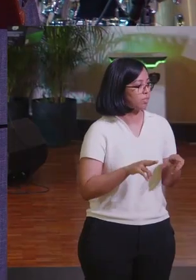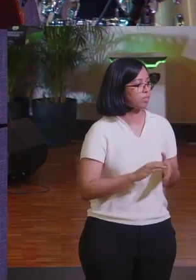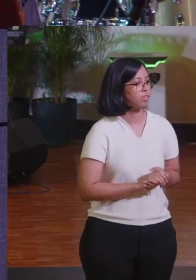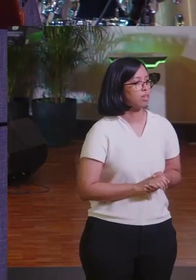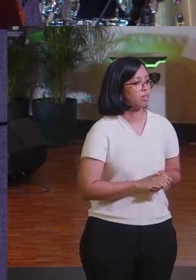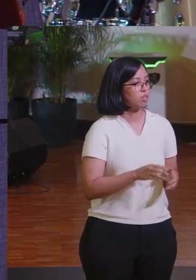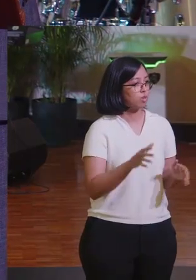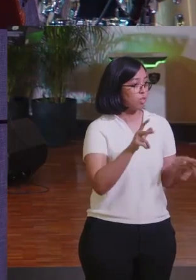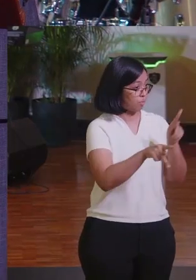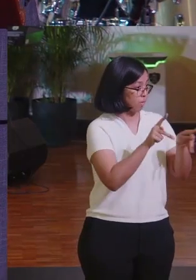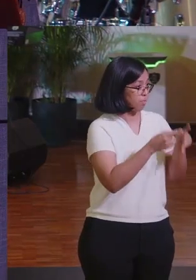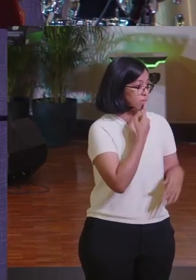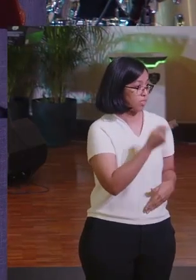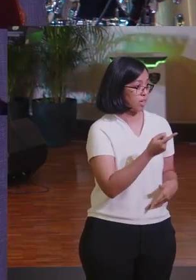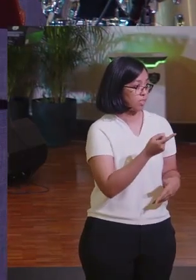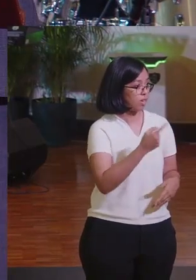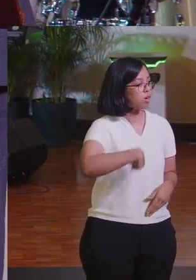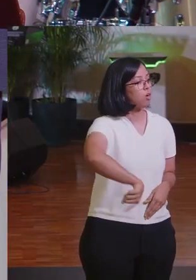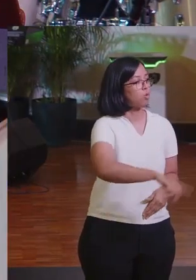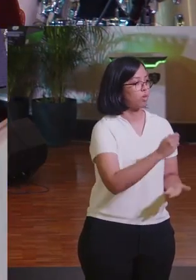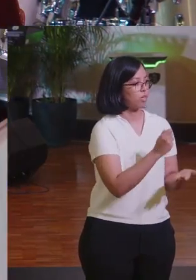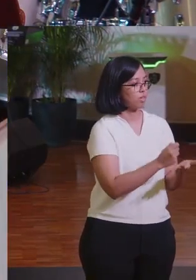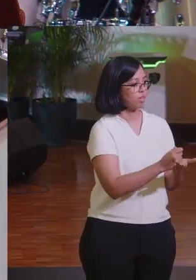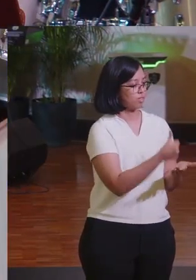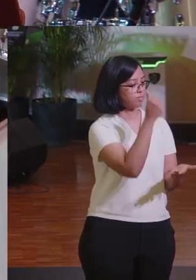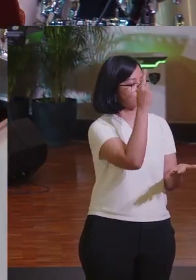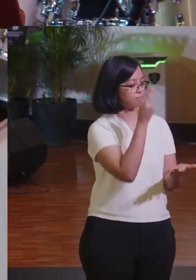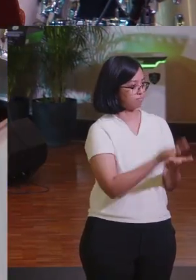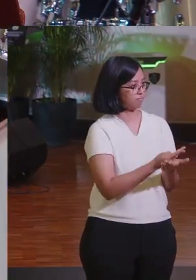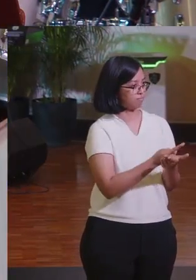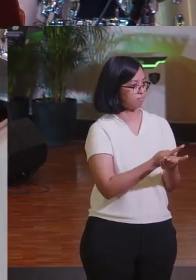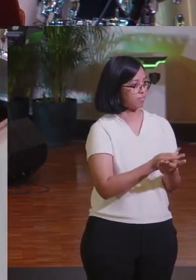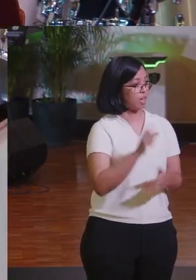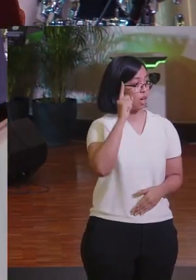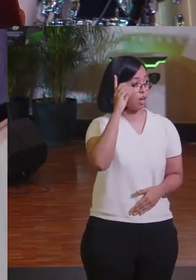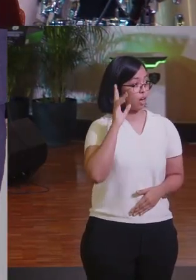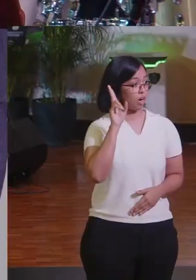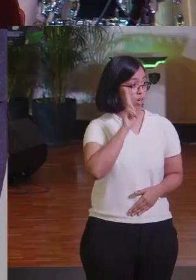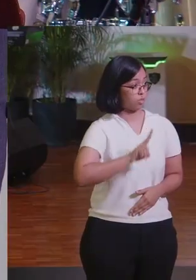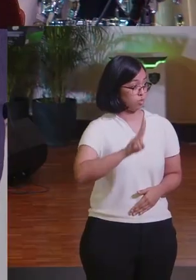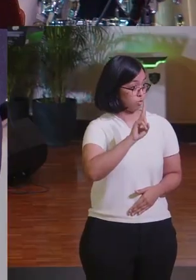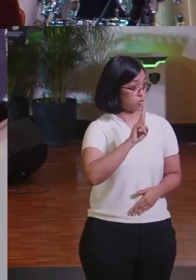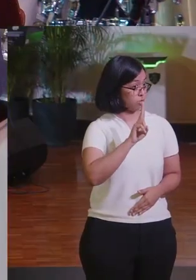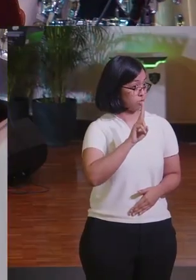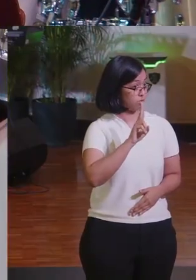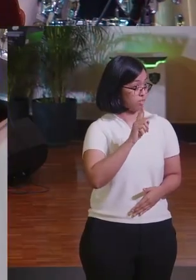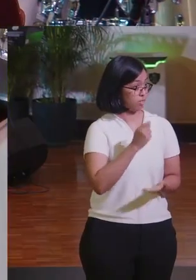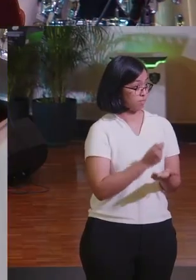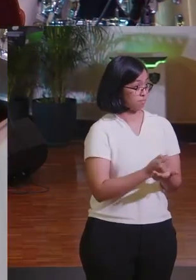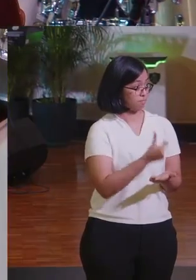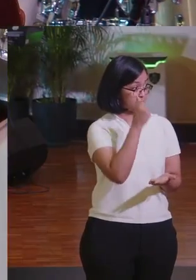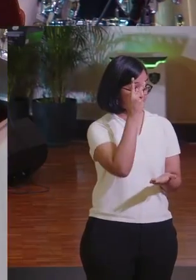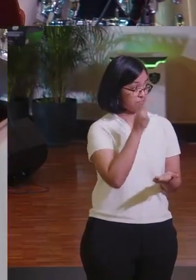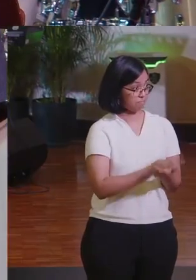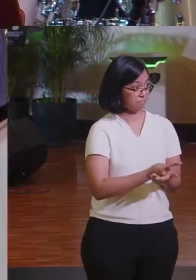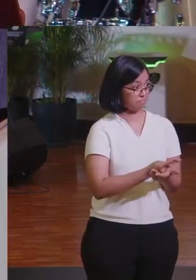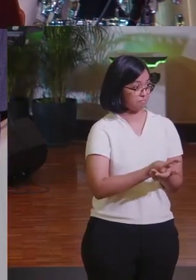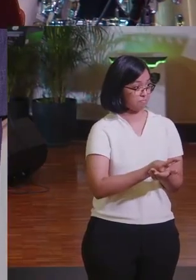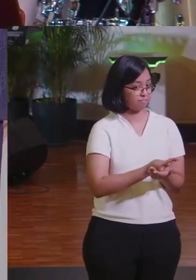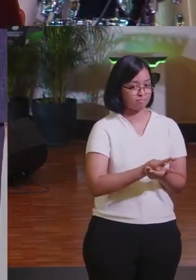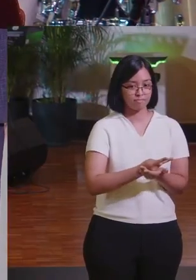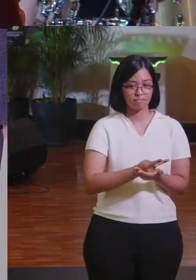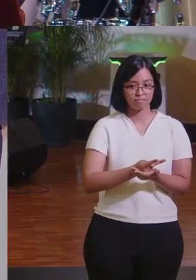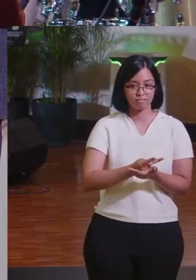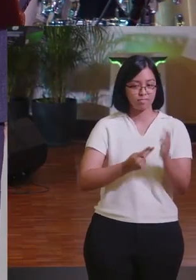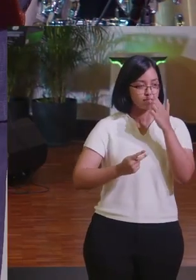lots. So ang ginawa ng Diyos, yung kanilang palabunutan, ang kanilang pinaniniwalaan, na ang mga Diyos ang siyang